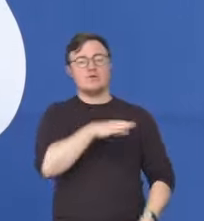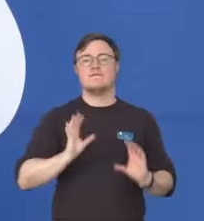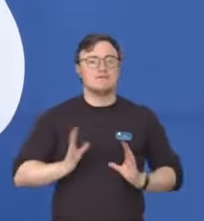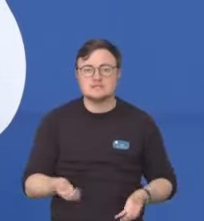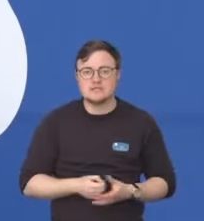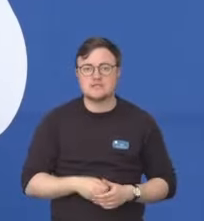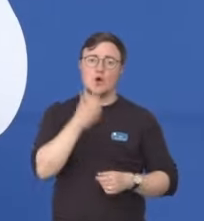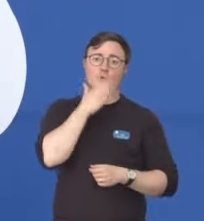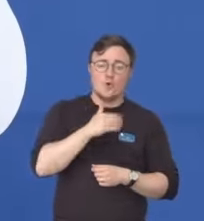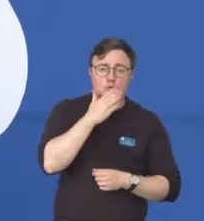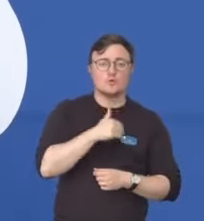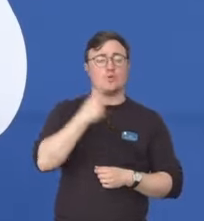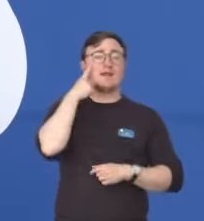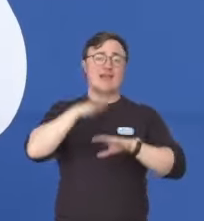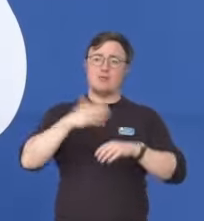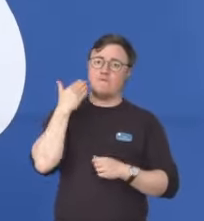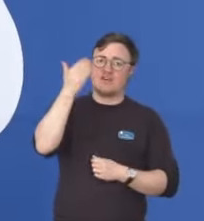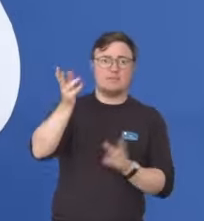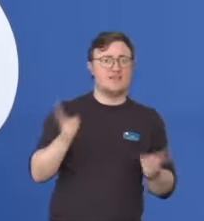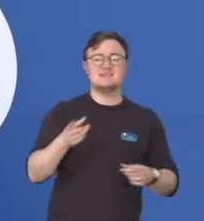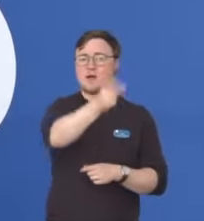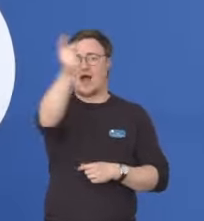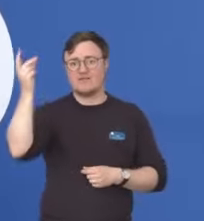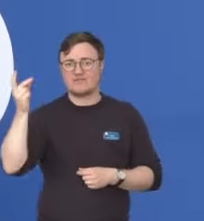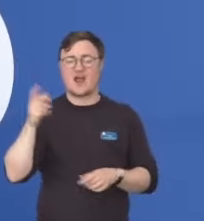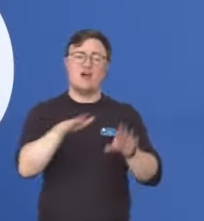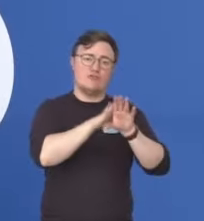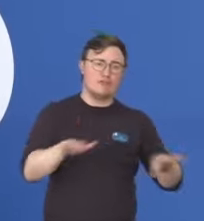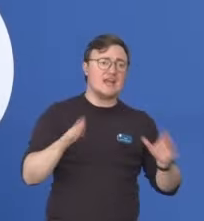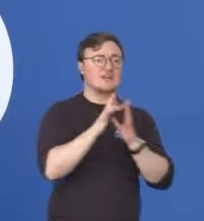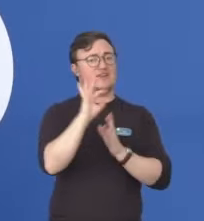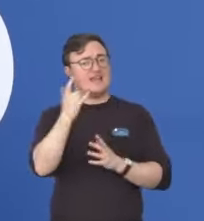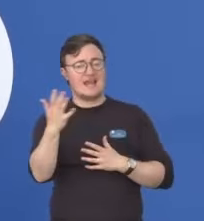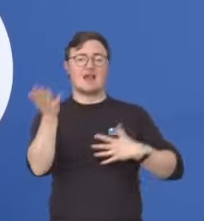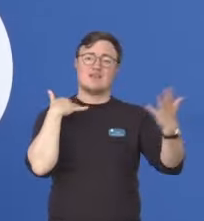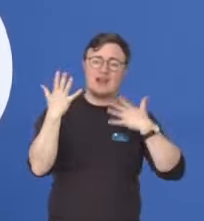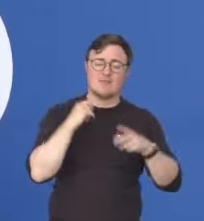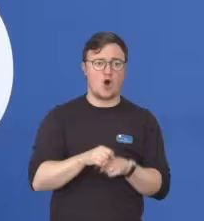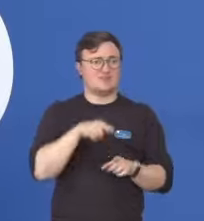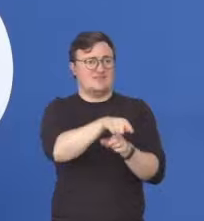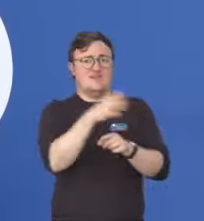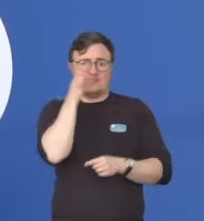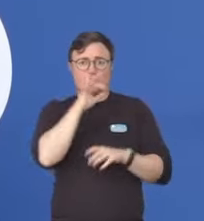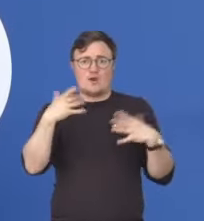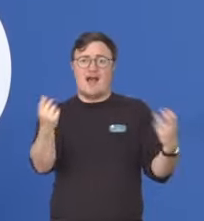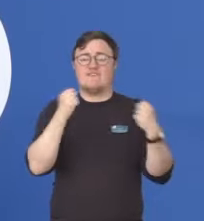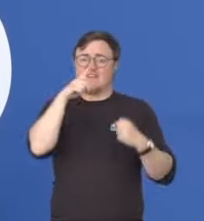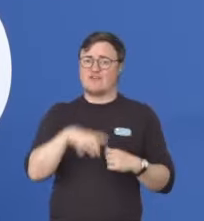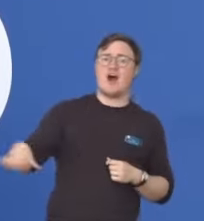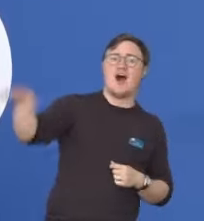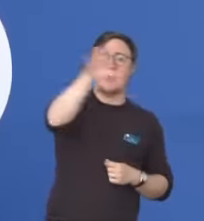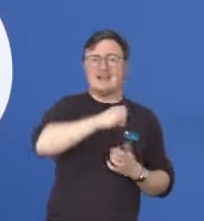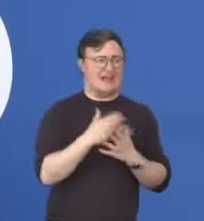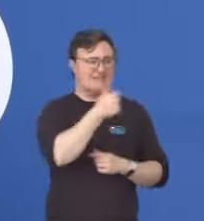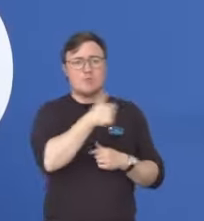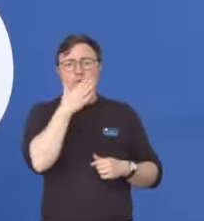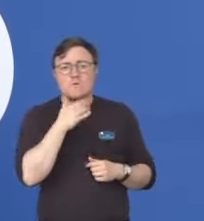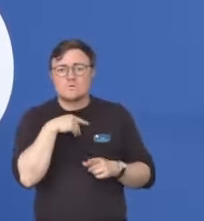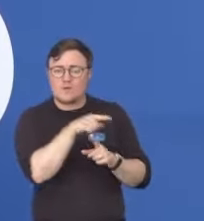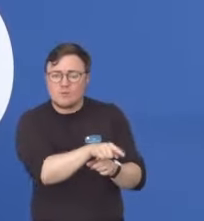bryr sig om det som kommer att avgöra framtiden. För freden, friheten och klimatet, alltså, det är de frågorna som är viktiga för unga. Och där behöver vi se till